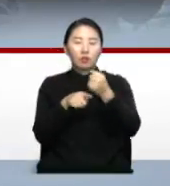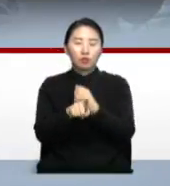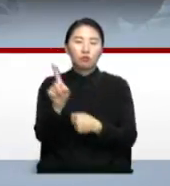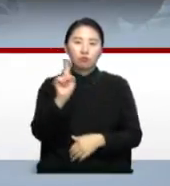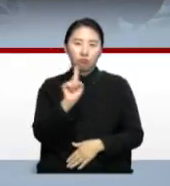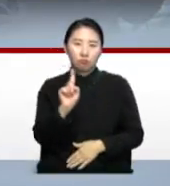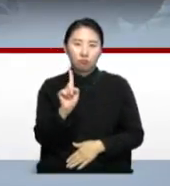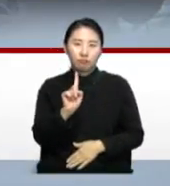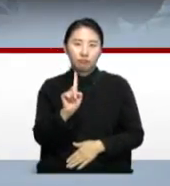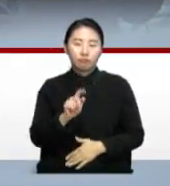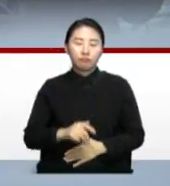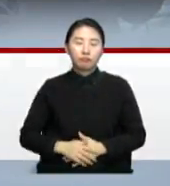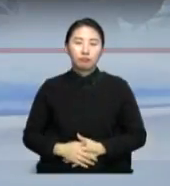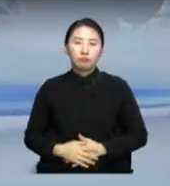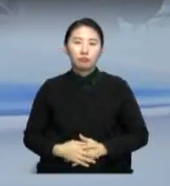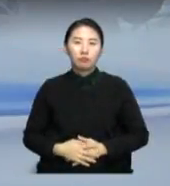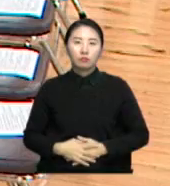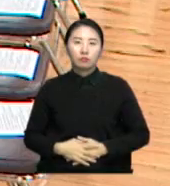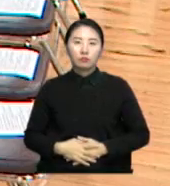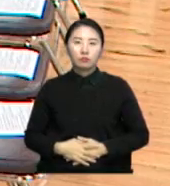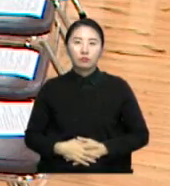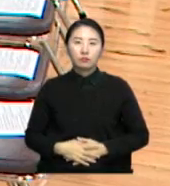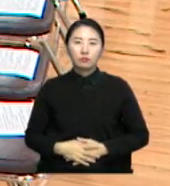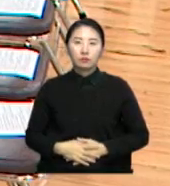이유는 무엇일까요? 박용 기자입니다.